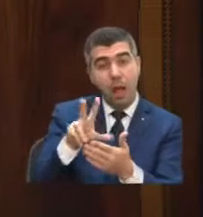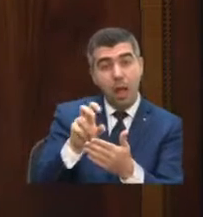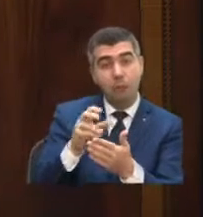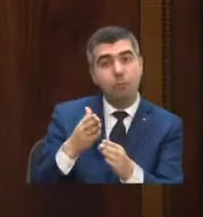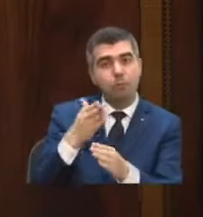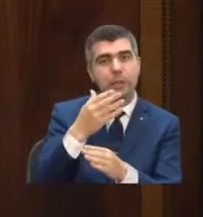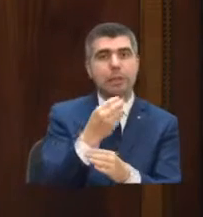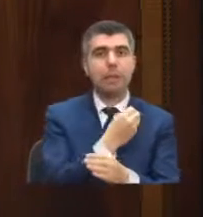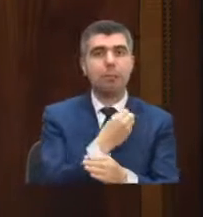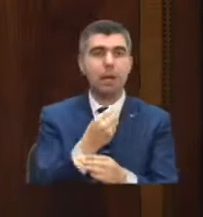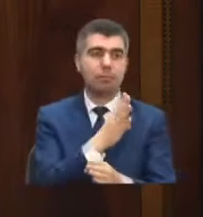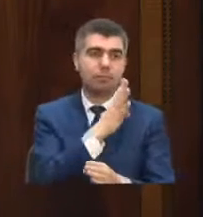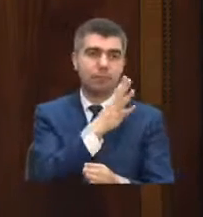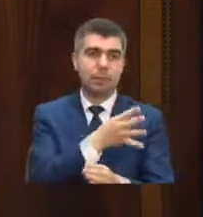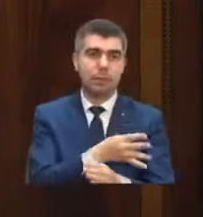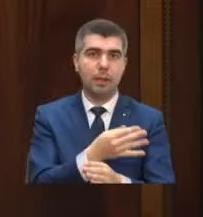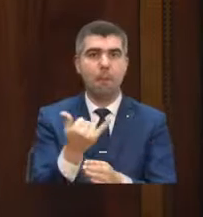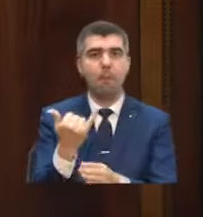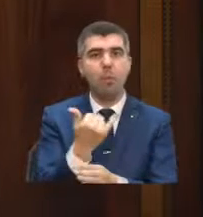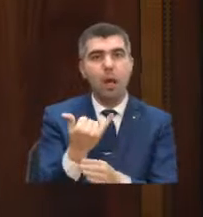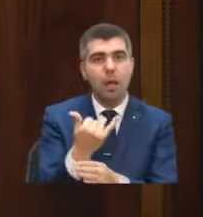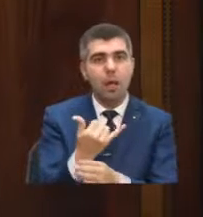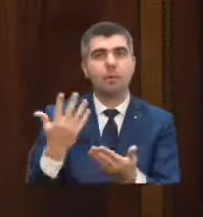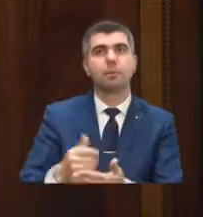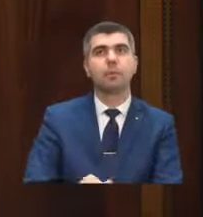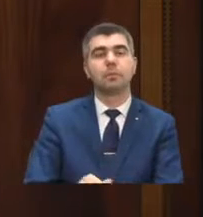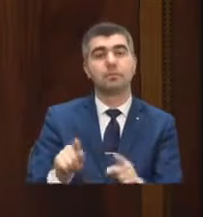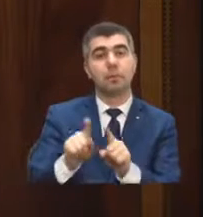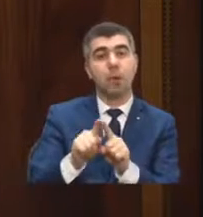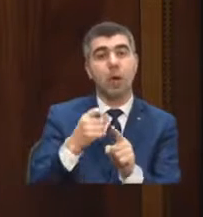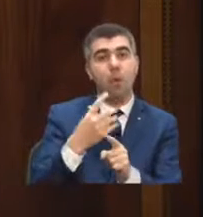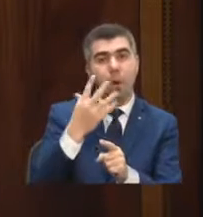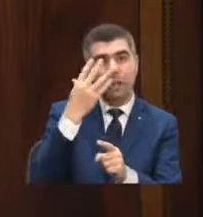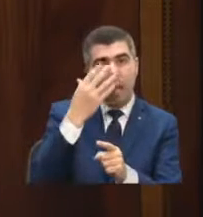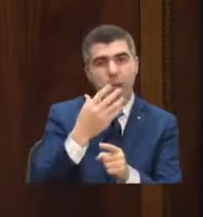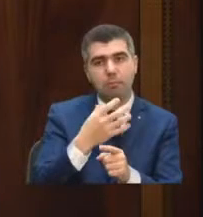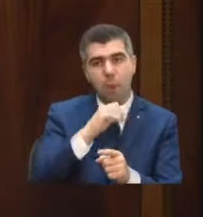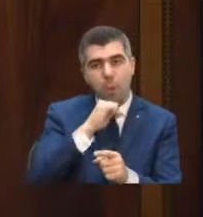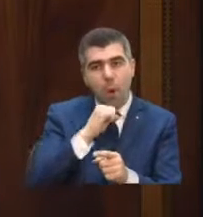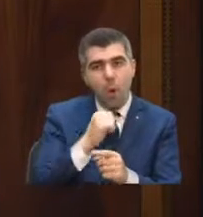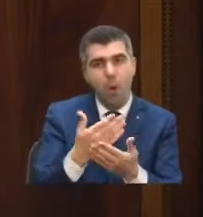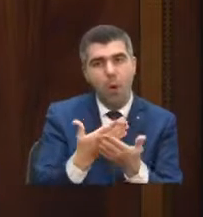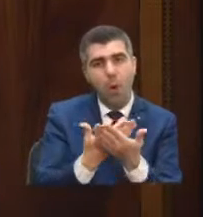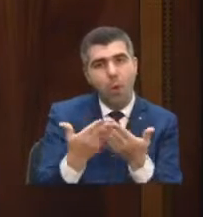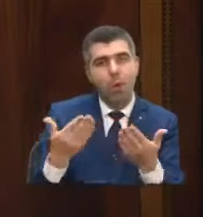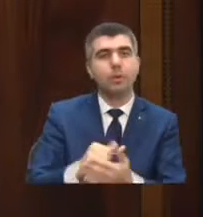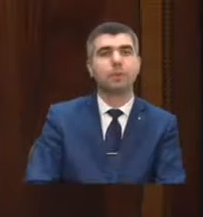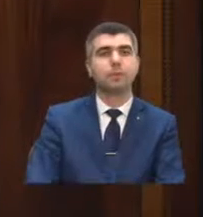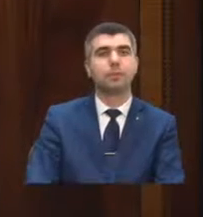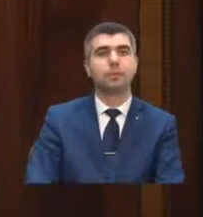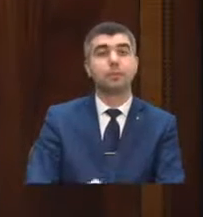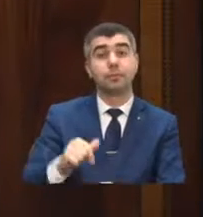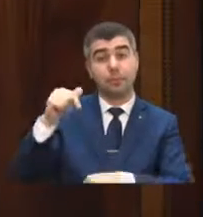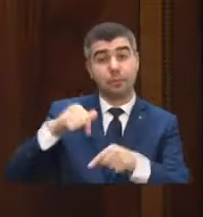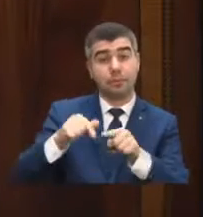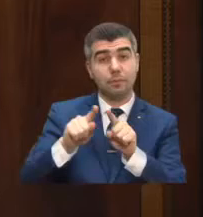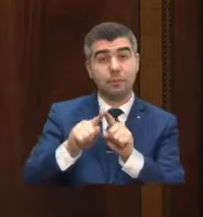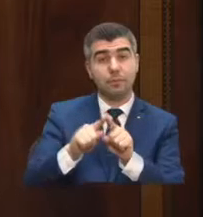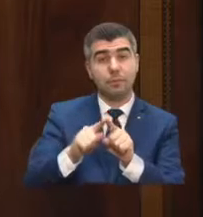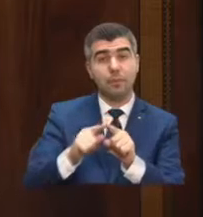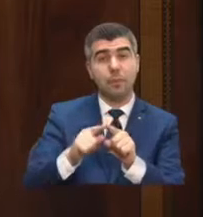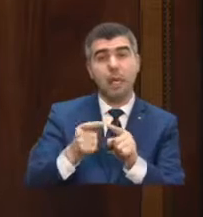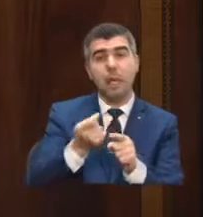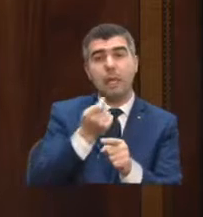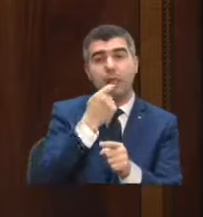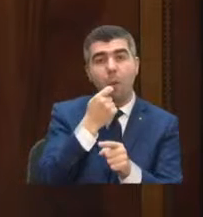المناعه، الاعراض هي اللي كنعالجوها بحال الحمى السعال الالم. هناك مضادات الفيروسات في